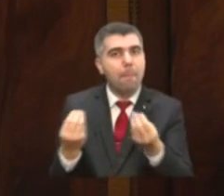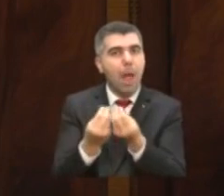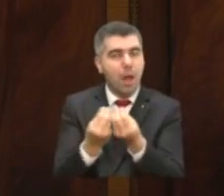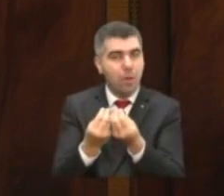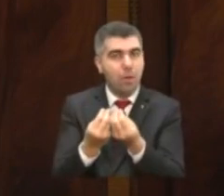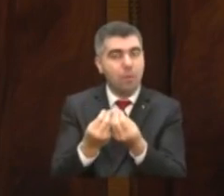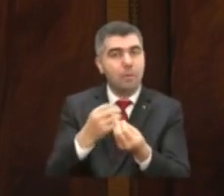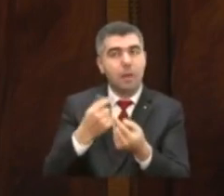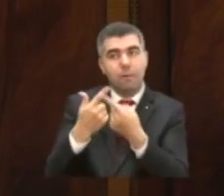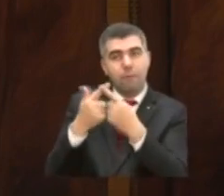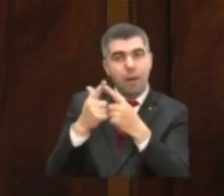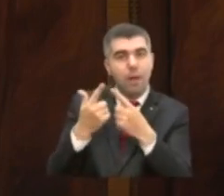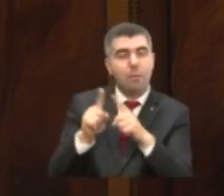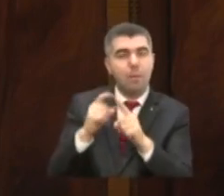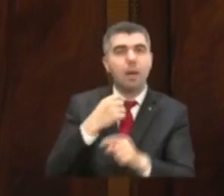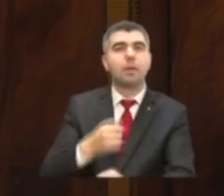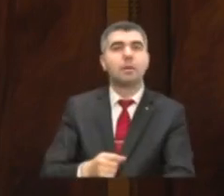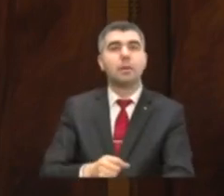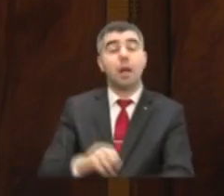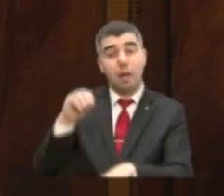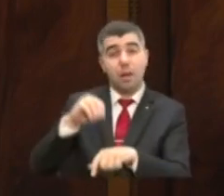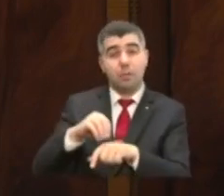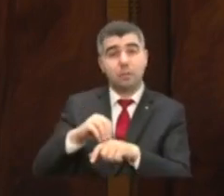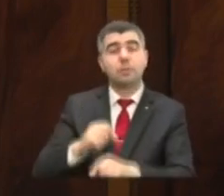دعم البعد الجهوي في التشغيل. وهذه الخطة